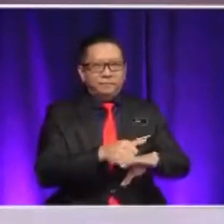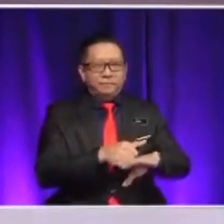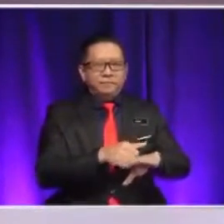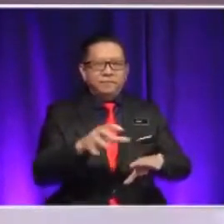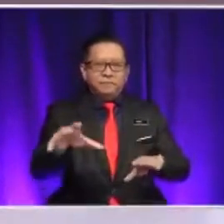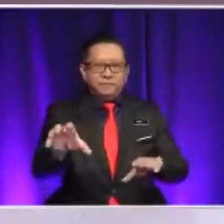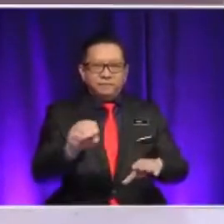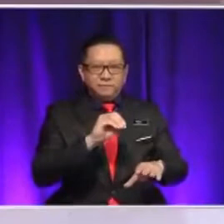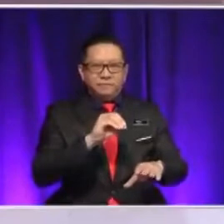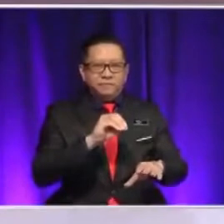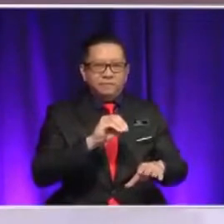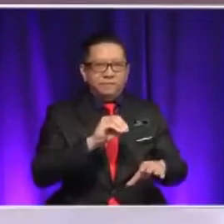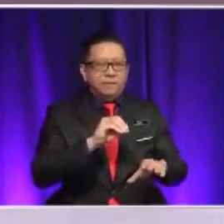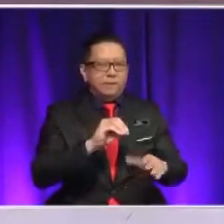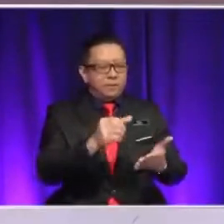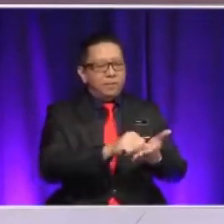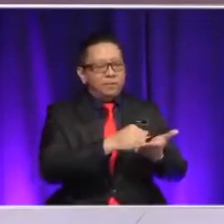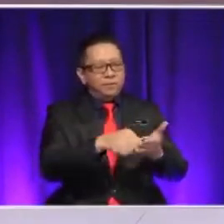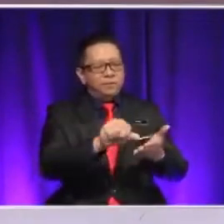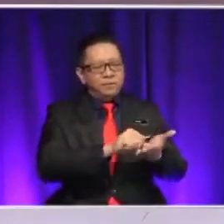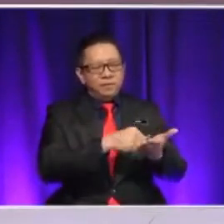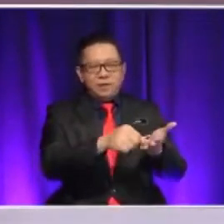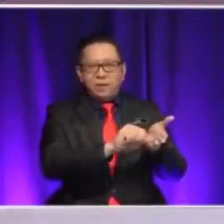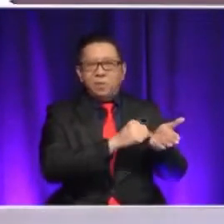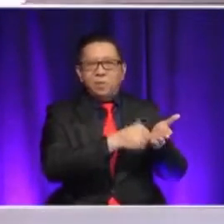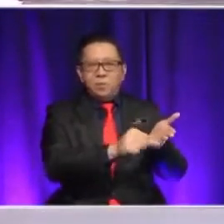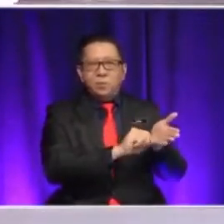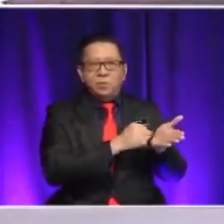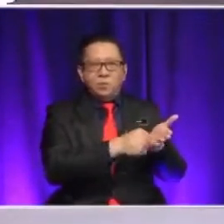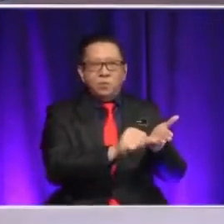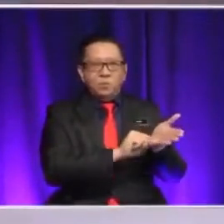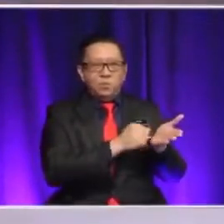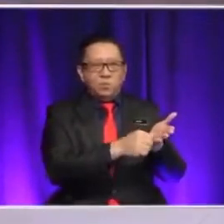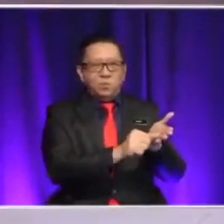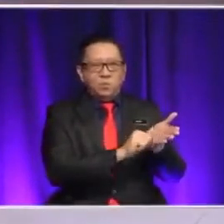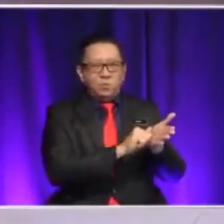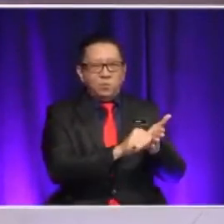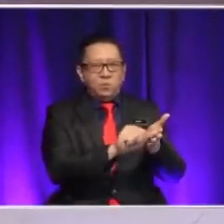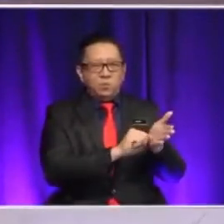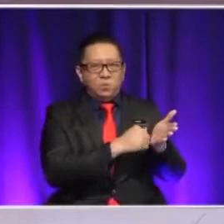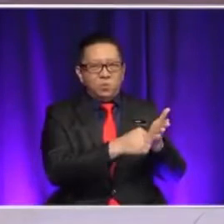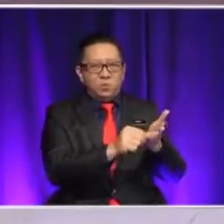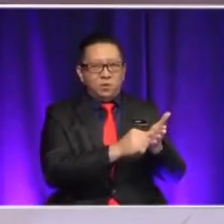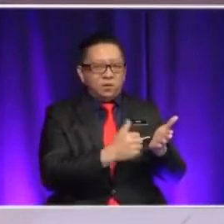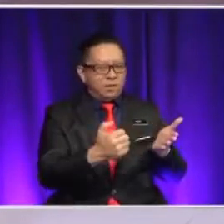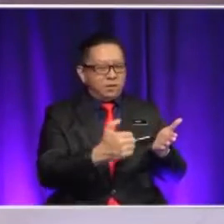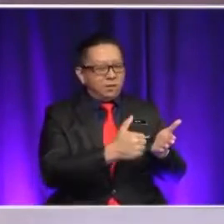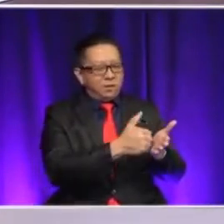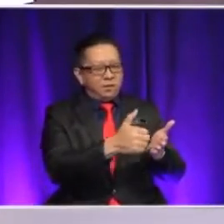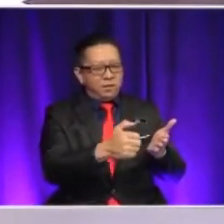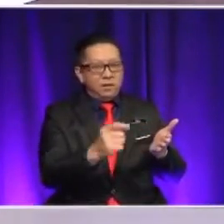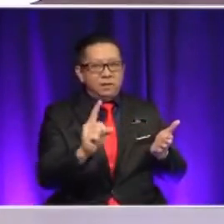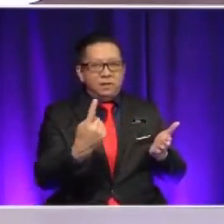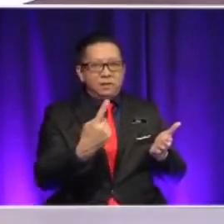kita sapu bukan sebelum tinggal kalau kita sih kalau kita tembus hancur Oke kalau gitu